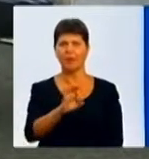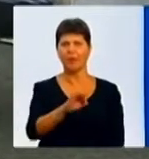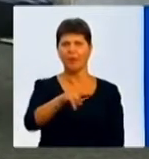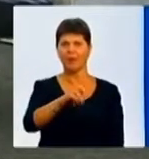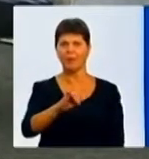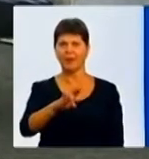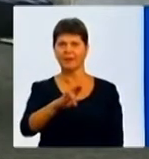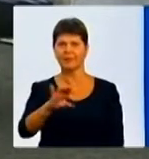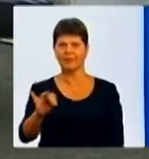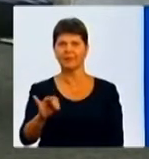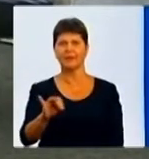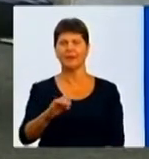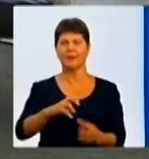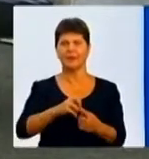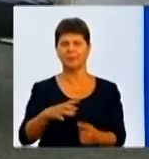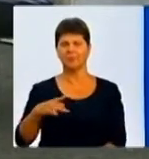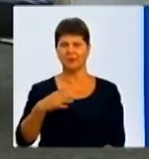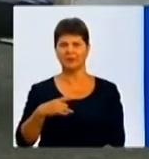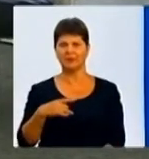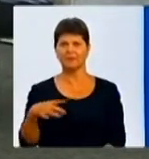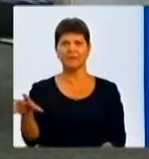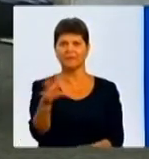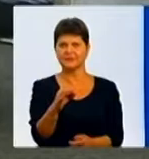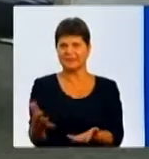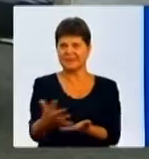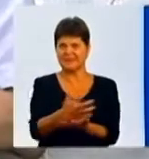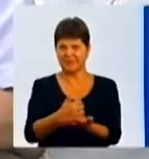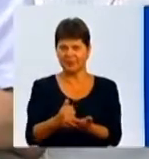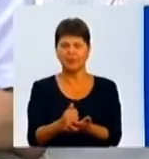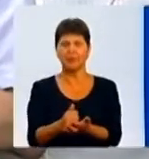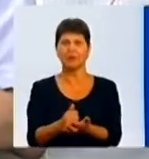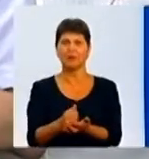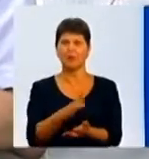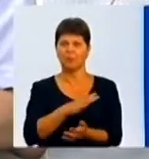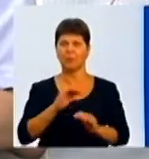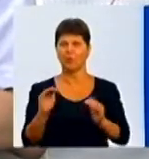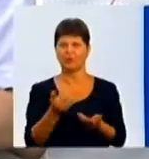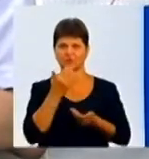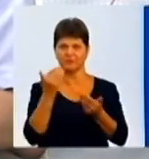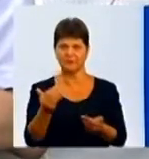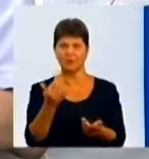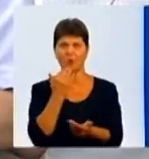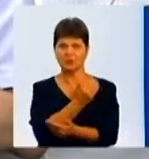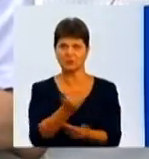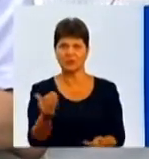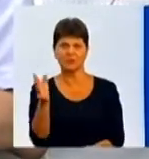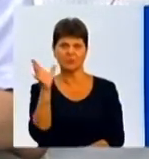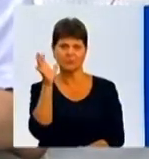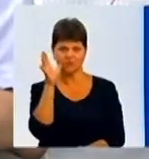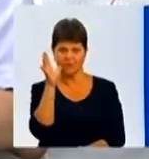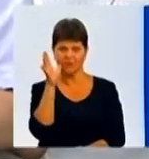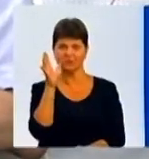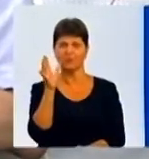їли, і практично було менше якихось звернень. Останнім часом в зв'язку, мабуть, що із тим техногенним